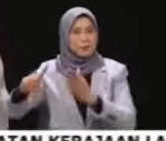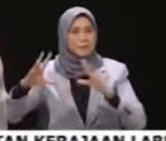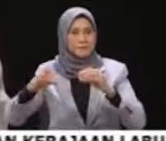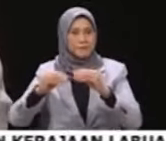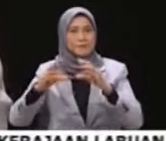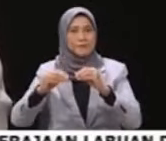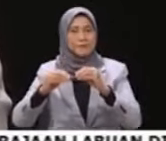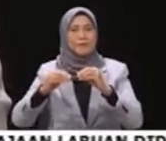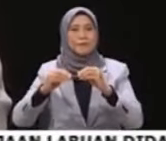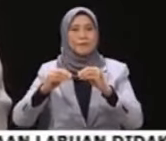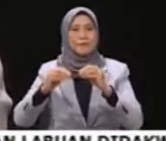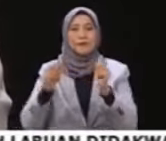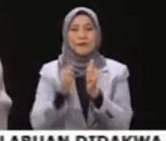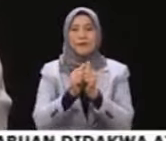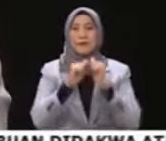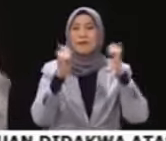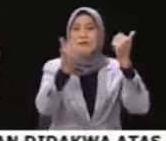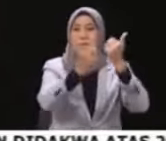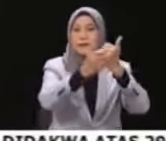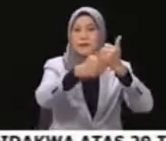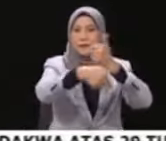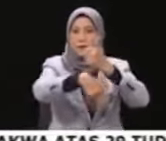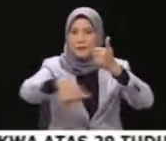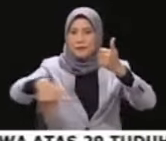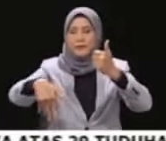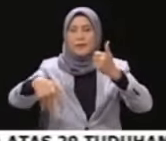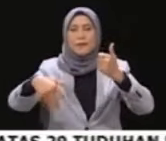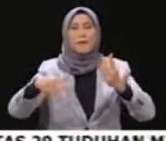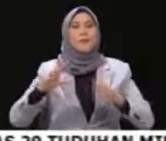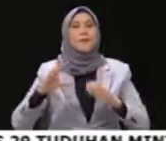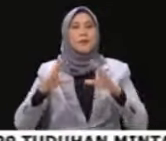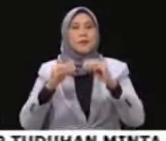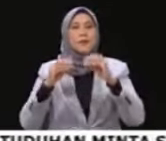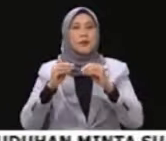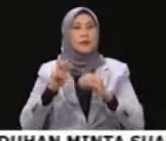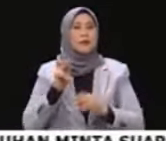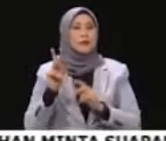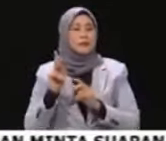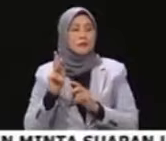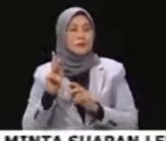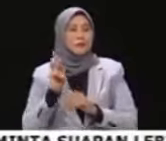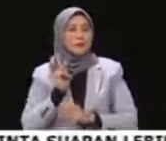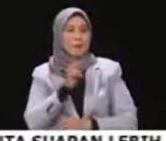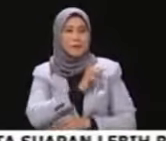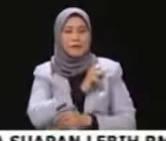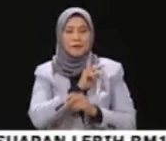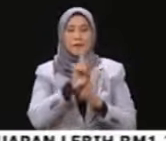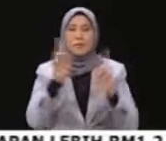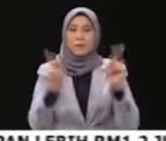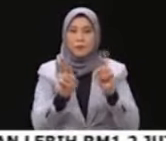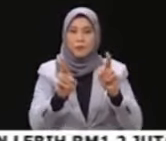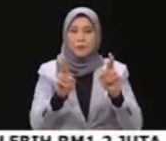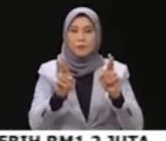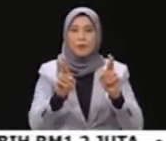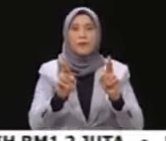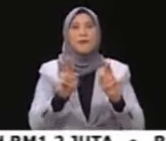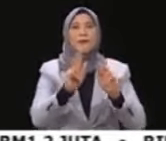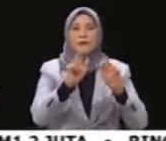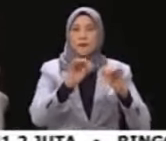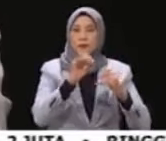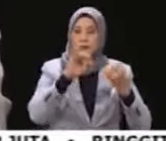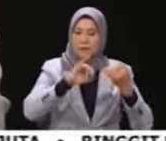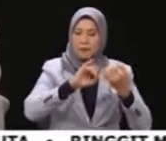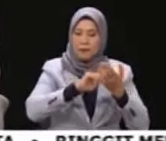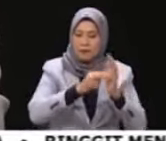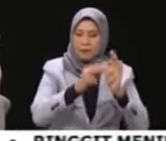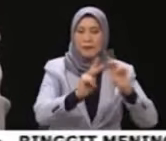setiap minggu saya akan mesyuarat dengan agensi saya. Selepas mesyuarat kabinet, kalau hari Rabu, hari Khamis kita akan mesyuarat. Kalau mesyuarat hari Jumaat, hari Senin kita